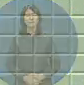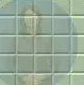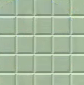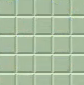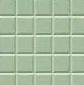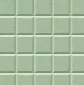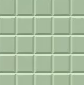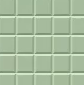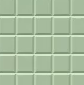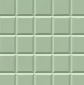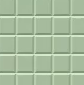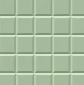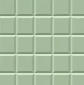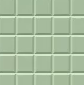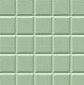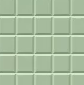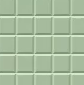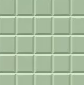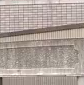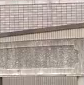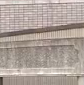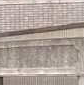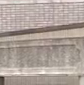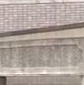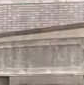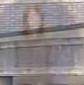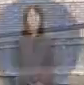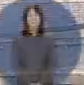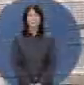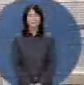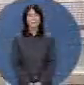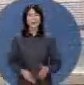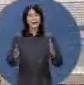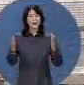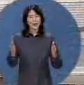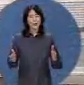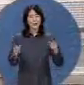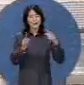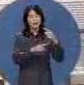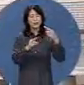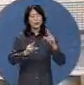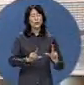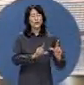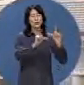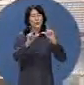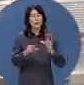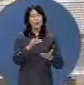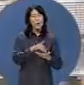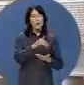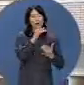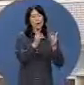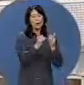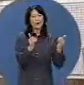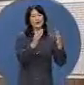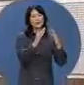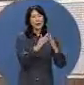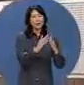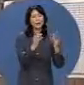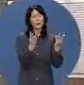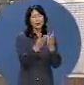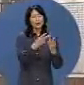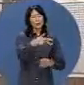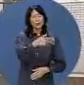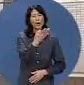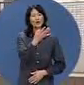予防運動が行われますイコマでは期間中1人暮らしの高齢者作